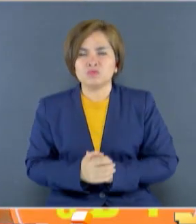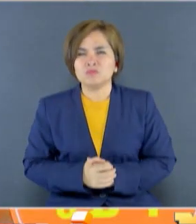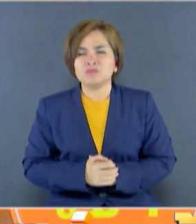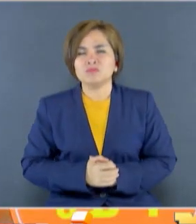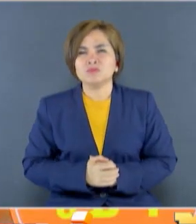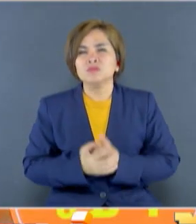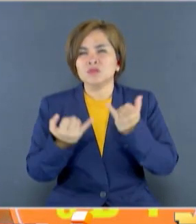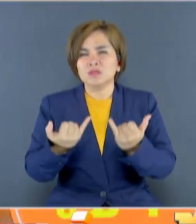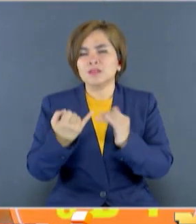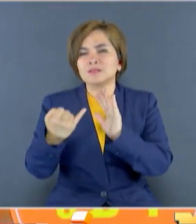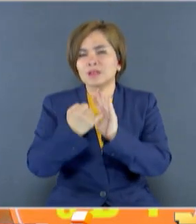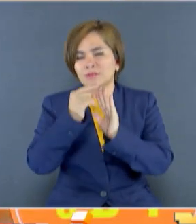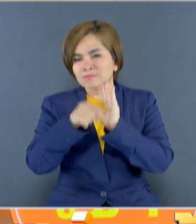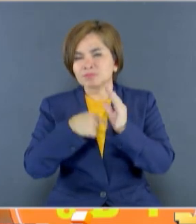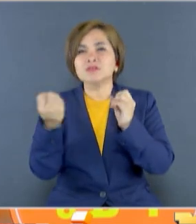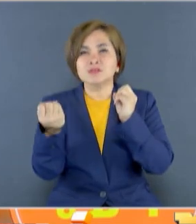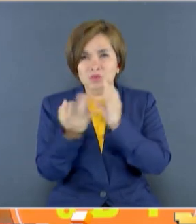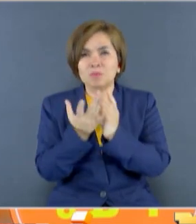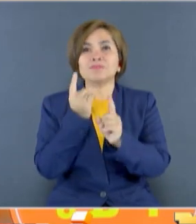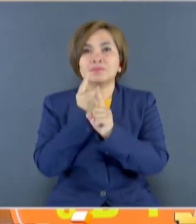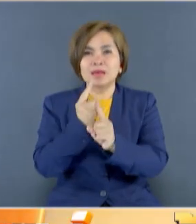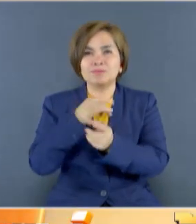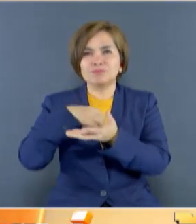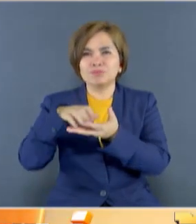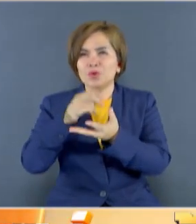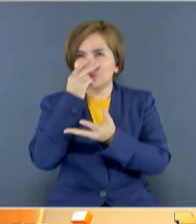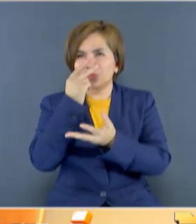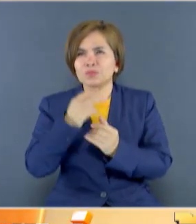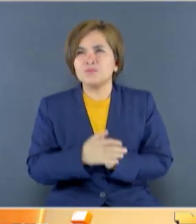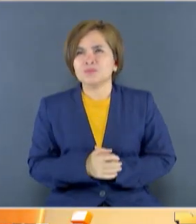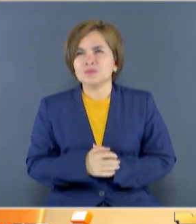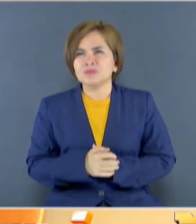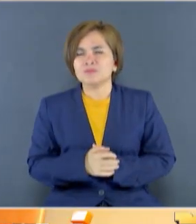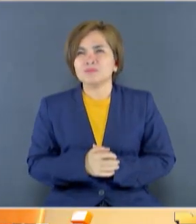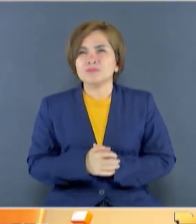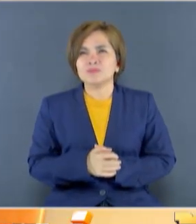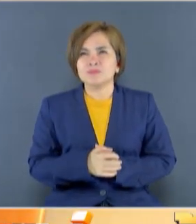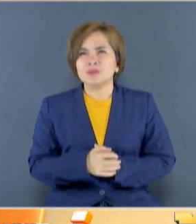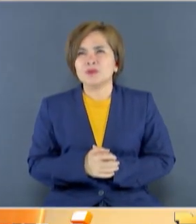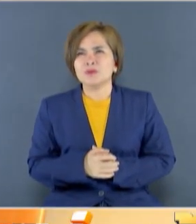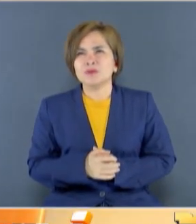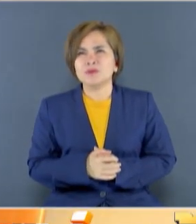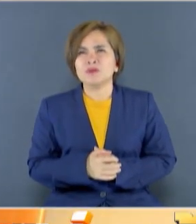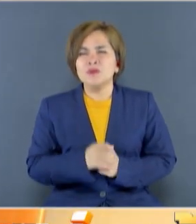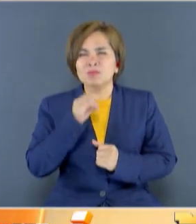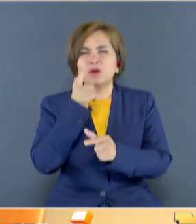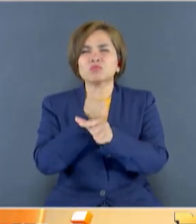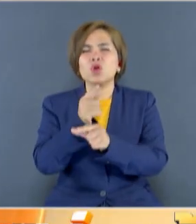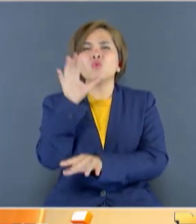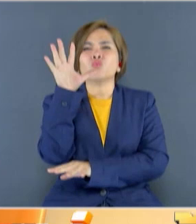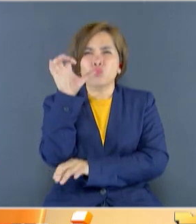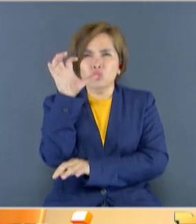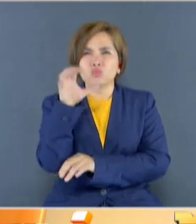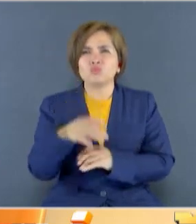อนนี้หลายจังหวัดก็ได้รับความเดือดร้อนเป็นอย่างมากครับ ปล่อยกุ้งครับเลี้ยงกุ้งนี่บอกกุ้งจริ